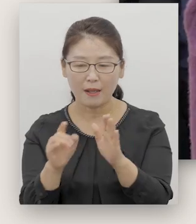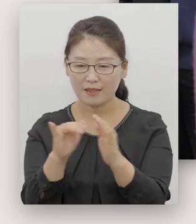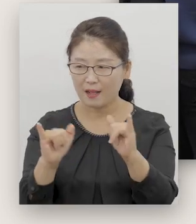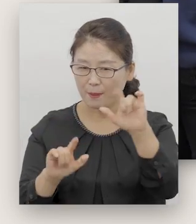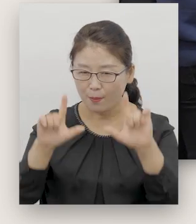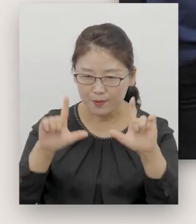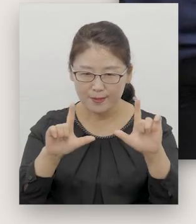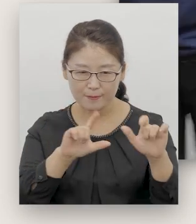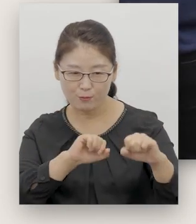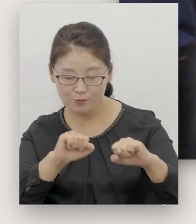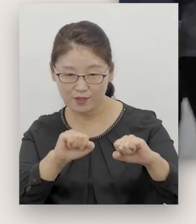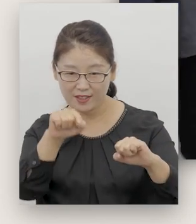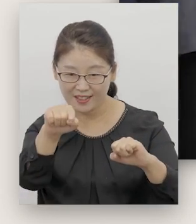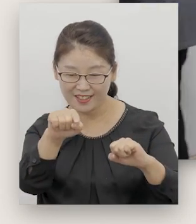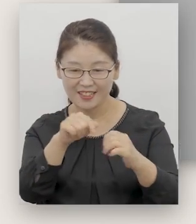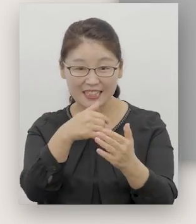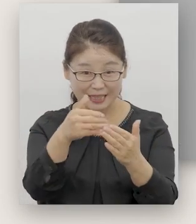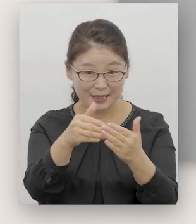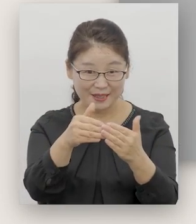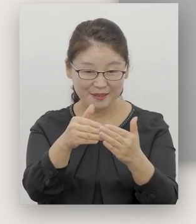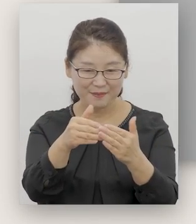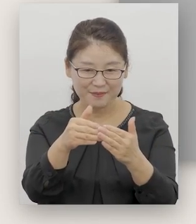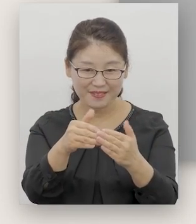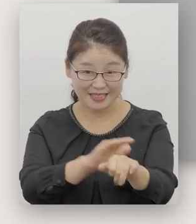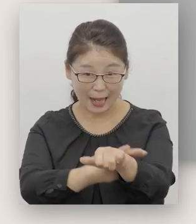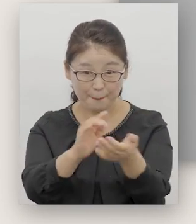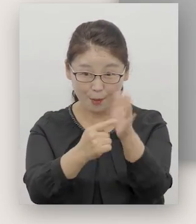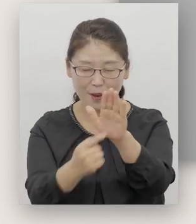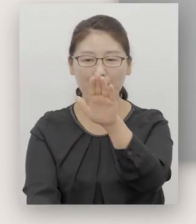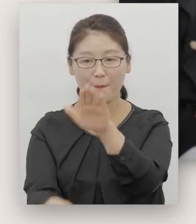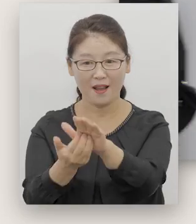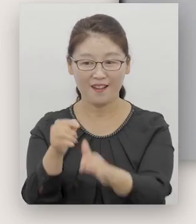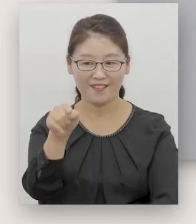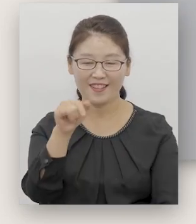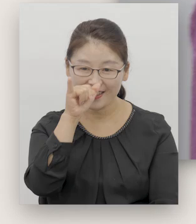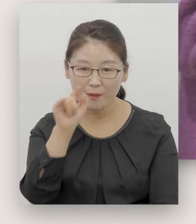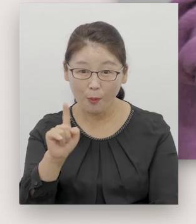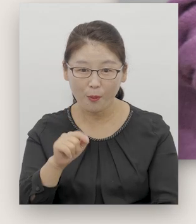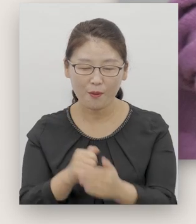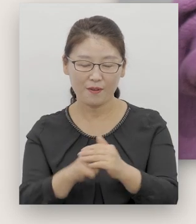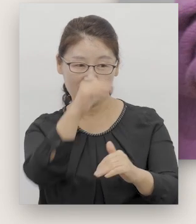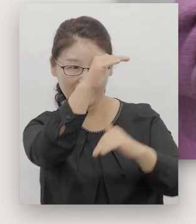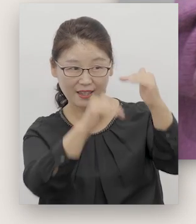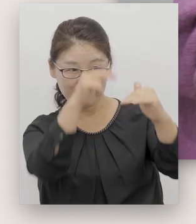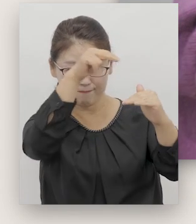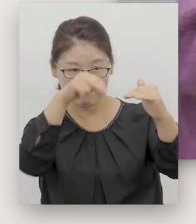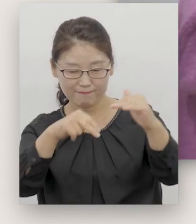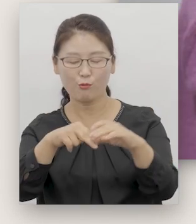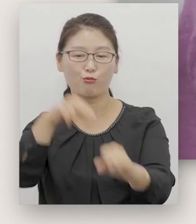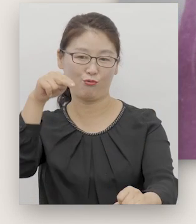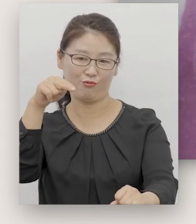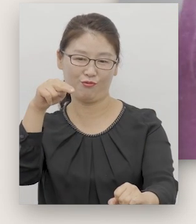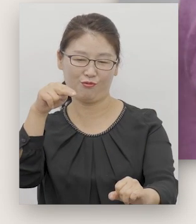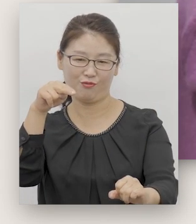유명한 계단을 내려오는 누드 넘버 2라고 할 수 있습니다. 이 그림은 1912년